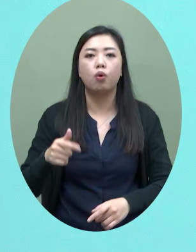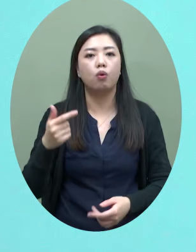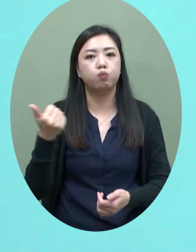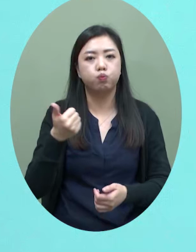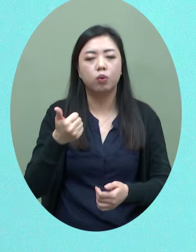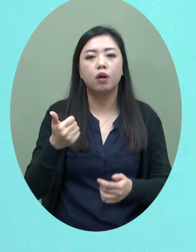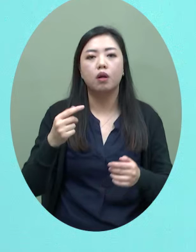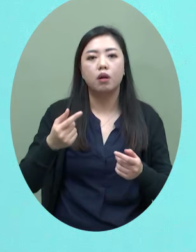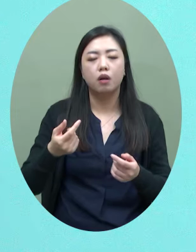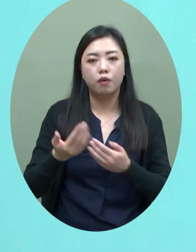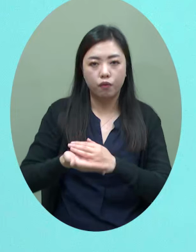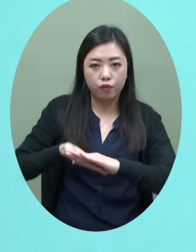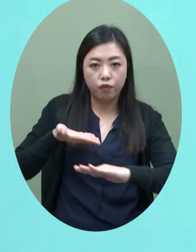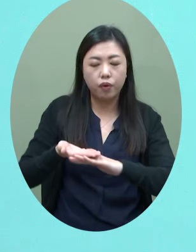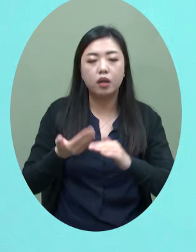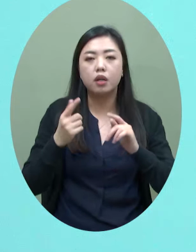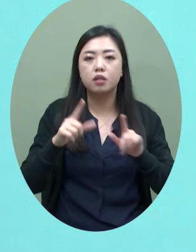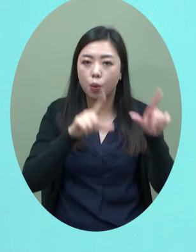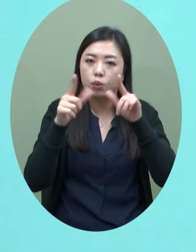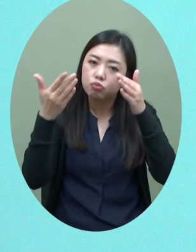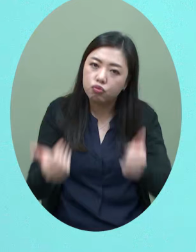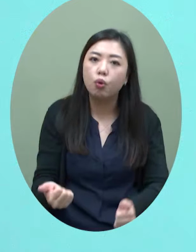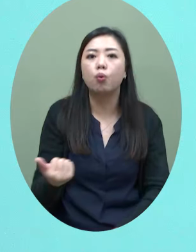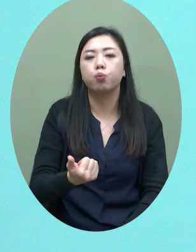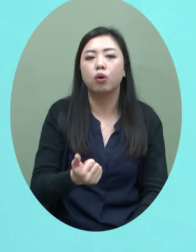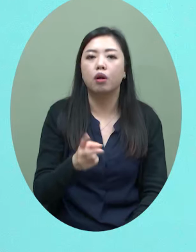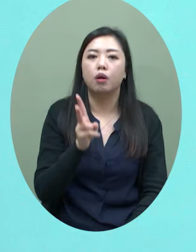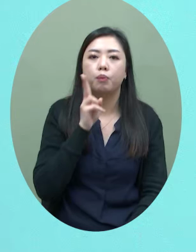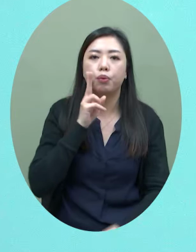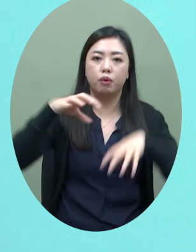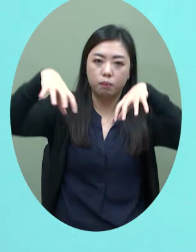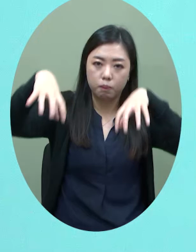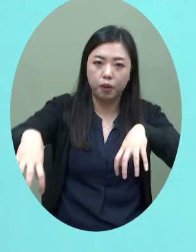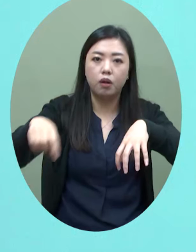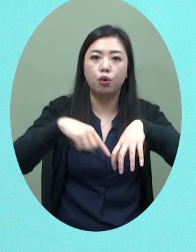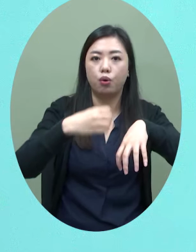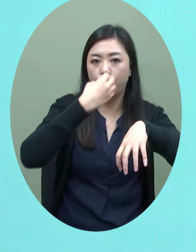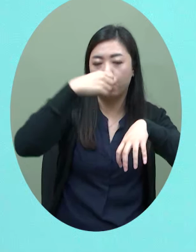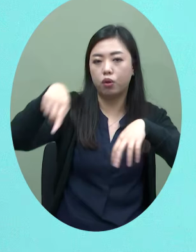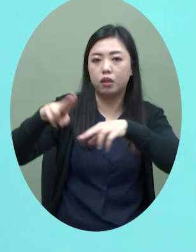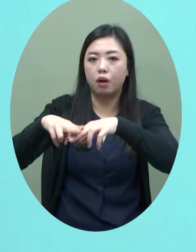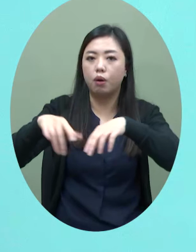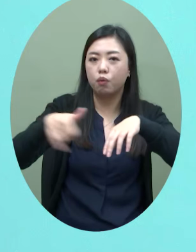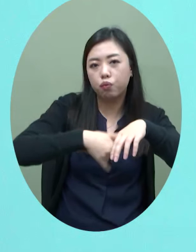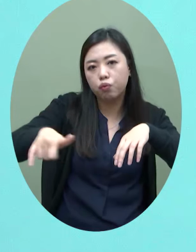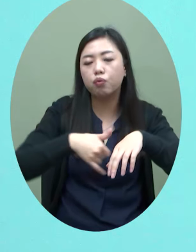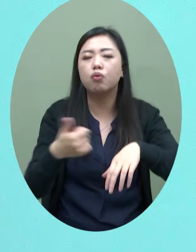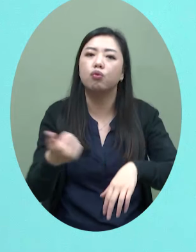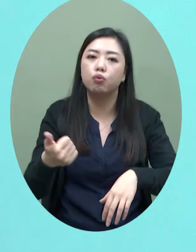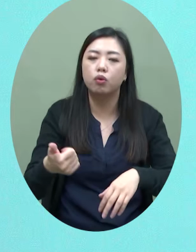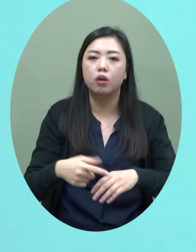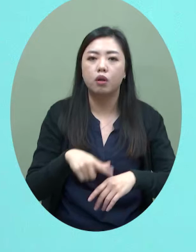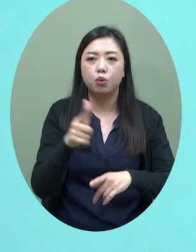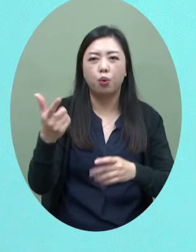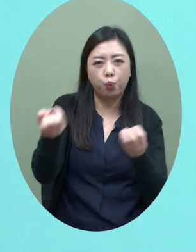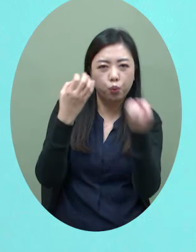嘅正常嘅生活，特別係關於兩地人員嗰個往來，因為我聽到嗰個訴求咧係非